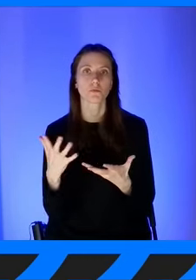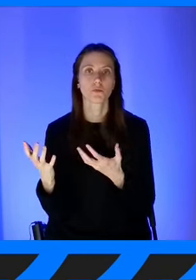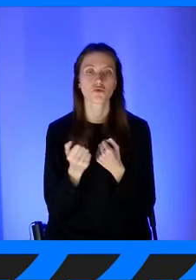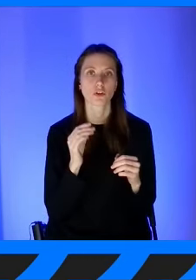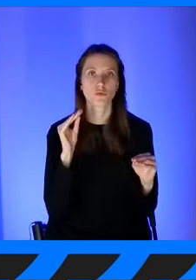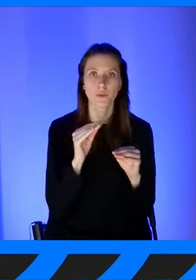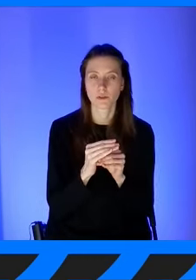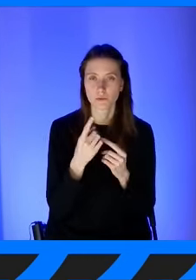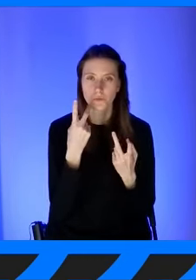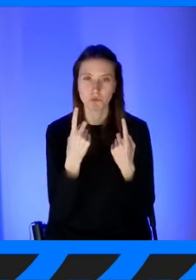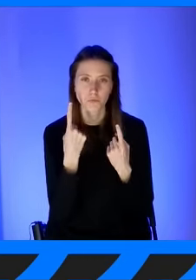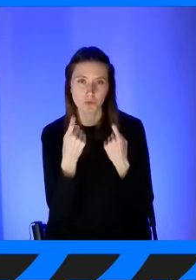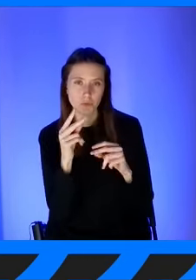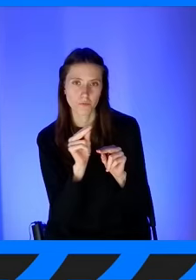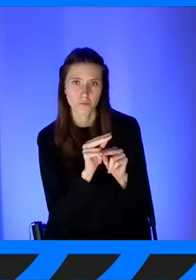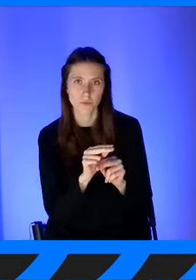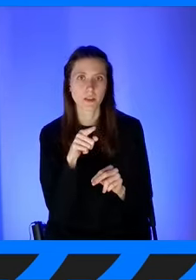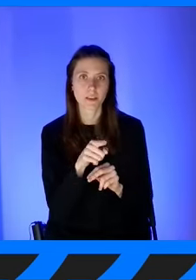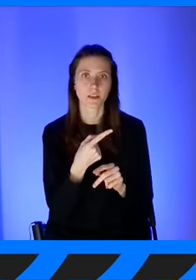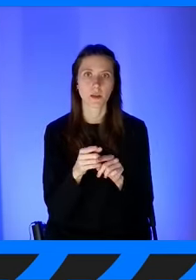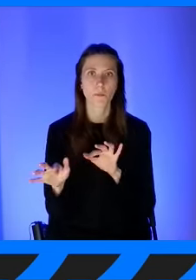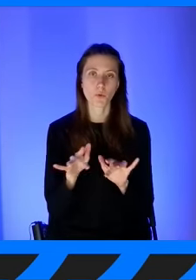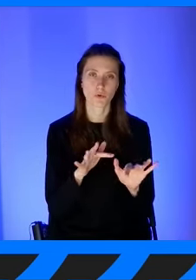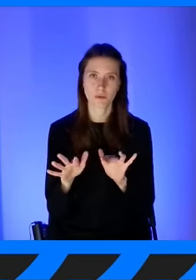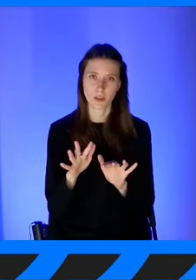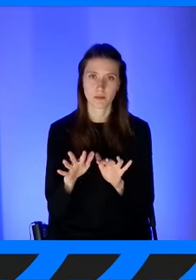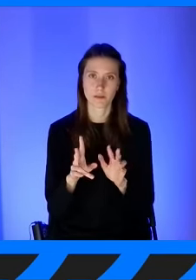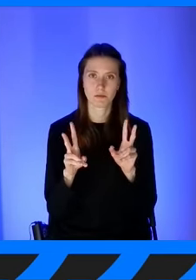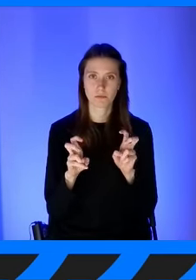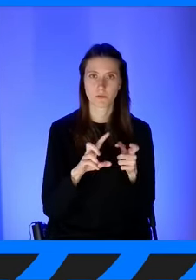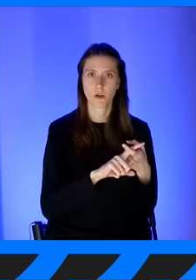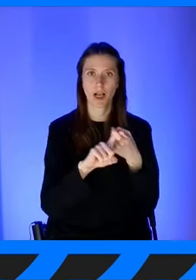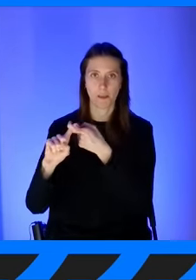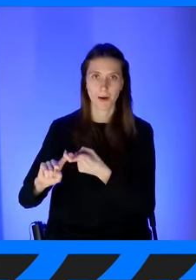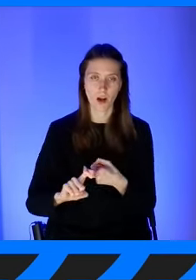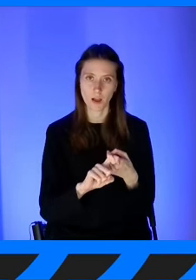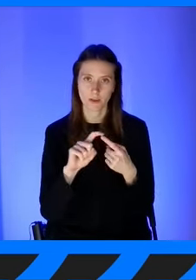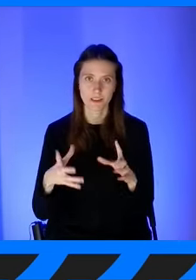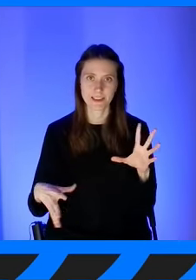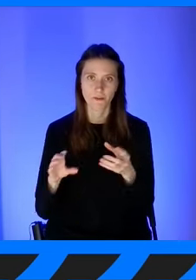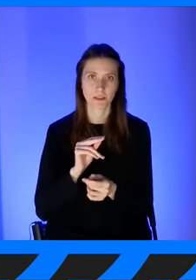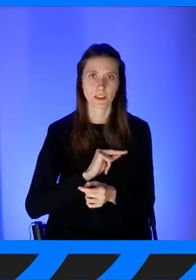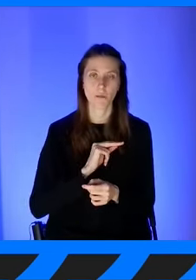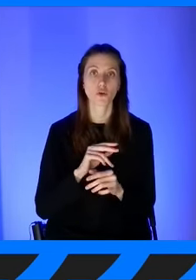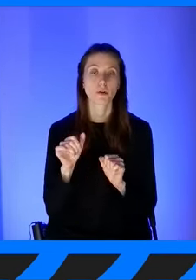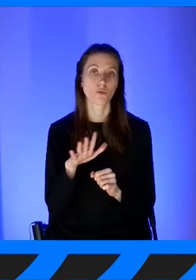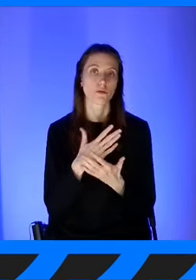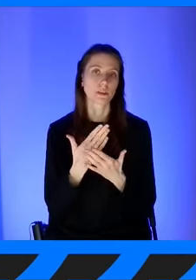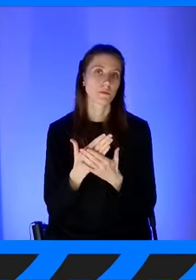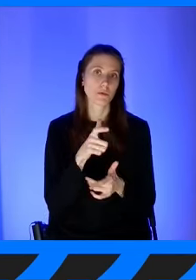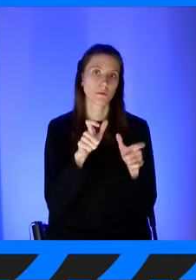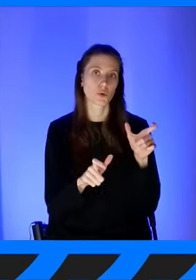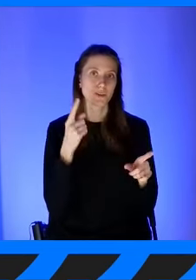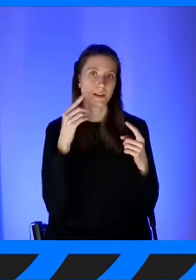команд есть такой вариант Ну то есть Прямо процесс коллаборации туал Team вместе работы можем там разработчики могут подключиться может быть они сами